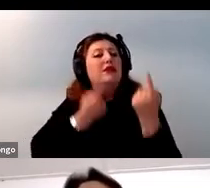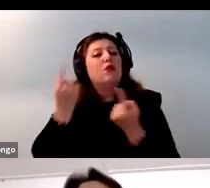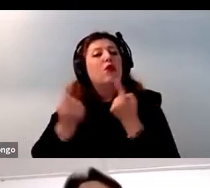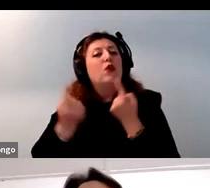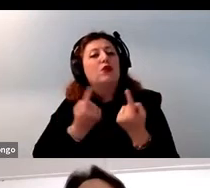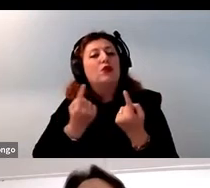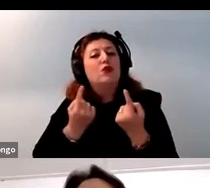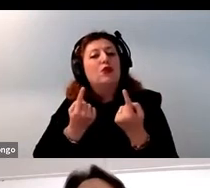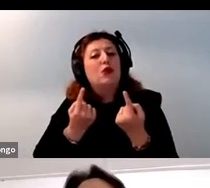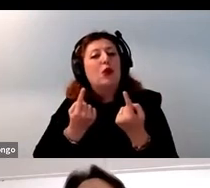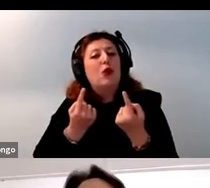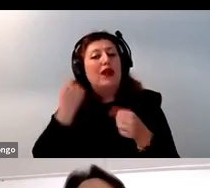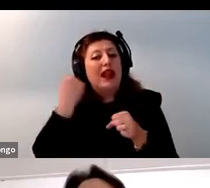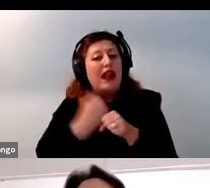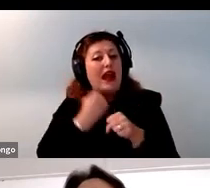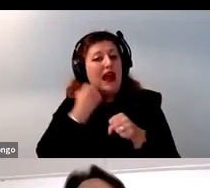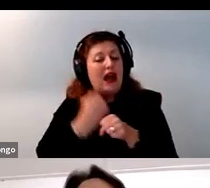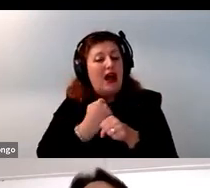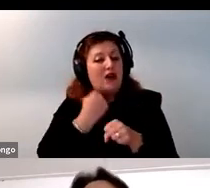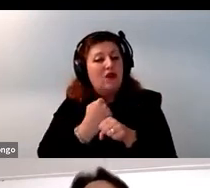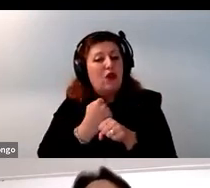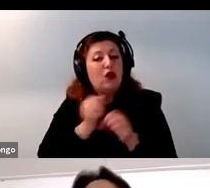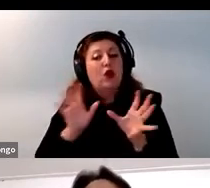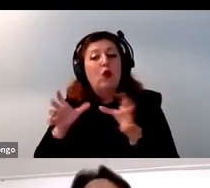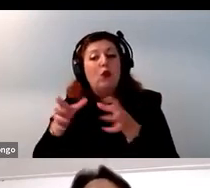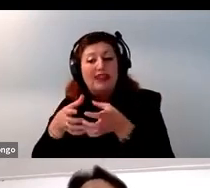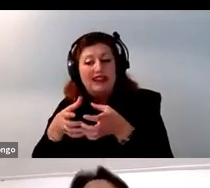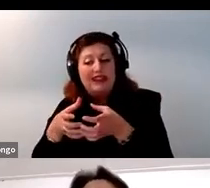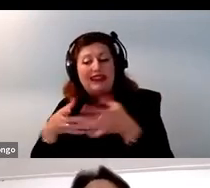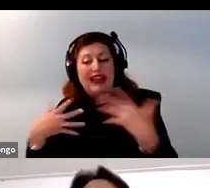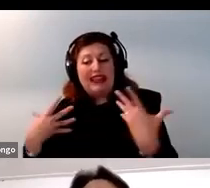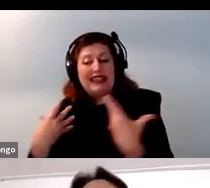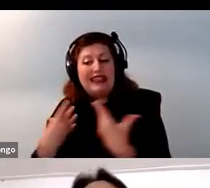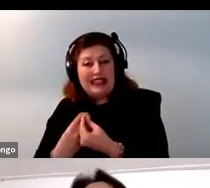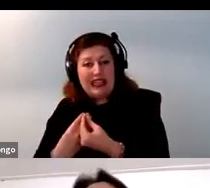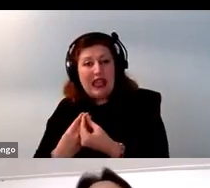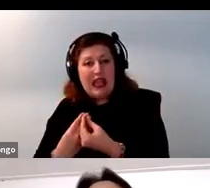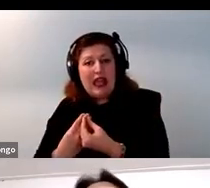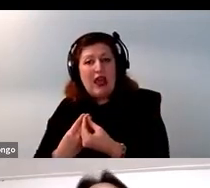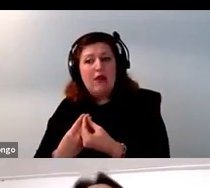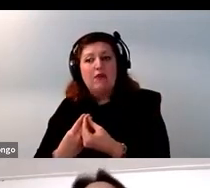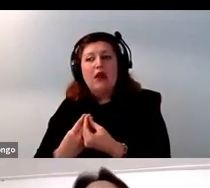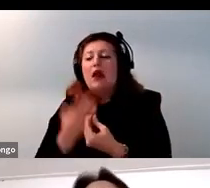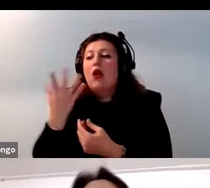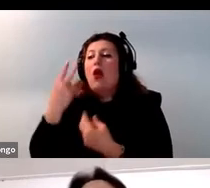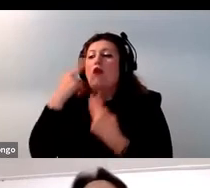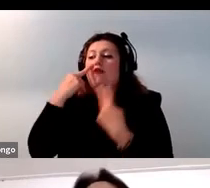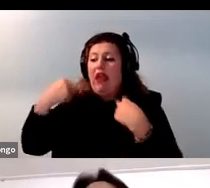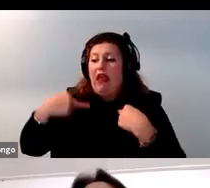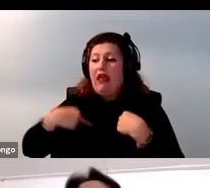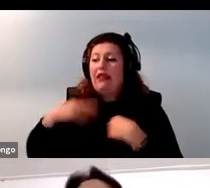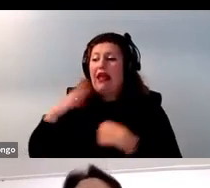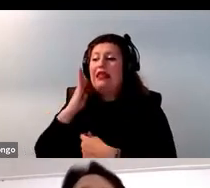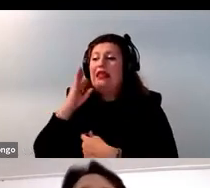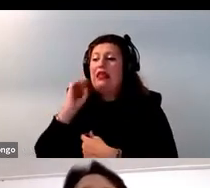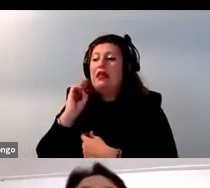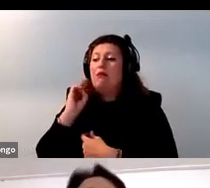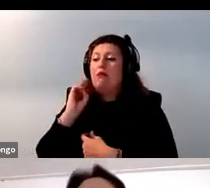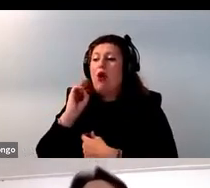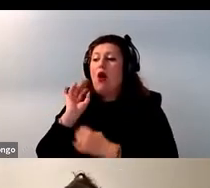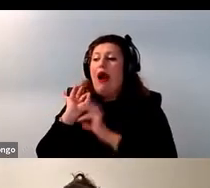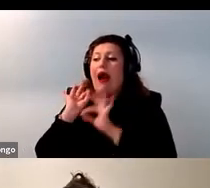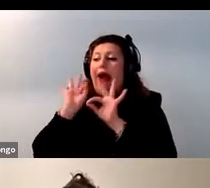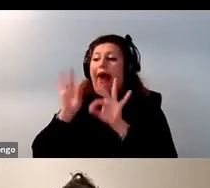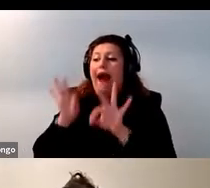dei lavori fatti da parte della comunità, quindi che non vedessero questo lavoro, questo intervento solo come IBO, questa associazione è